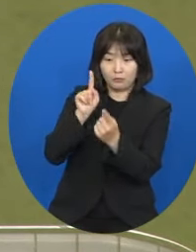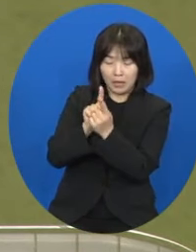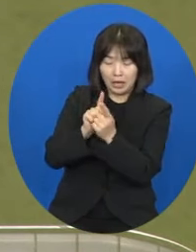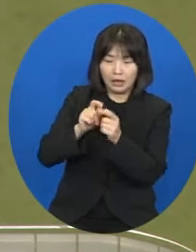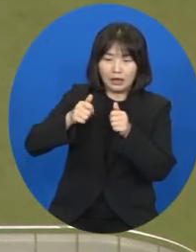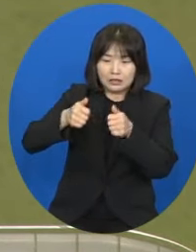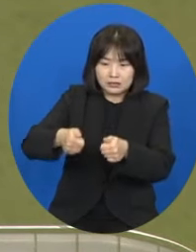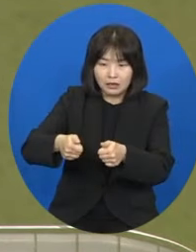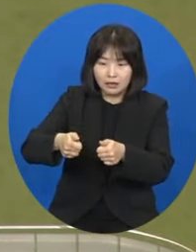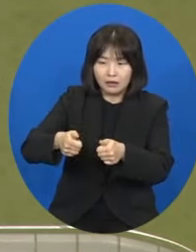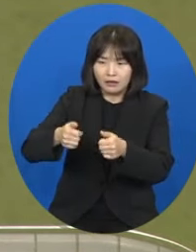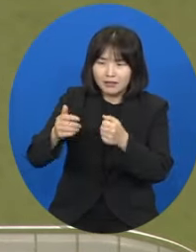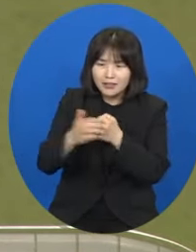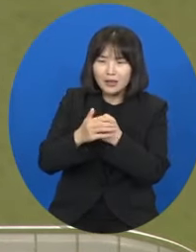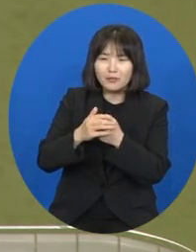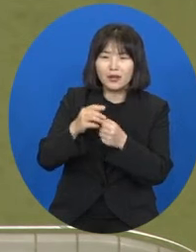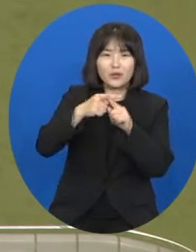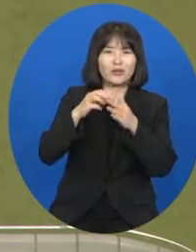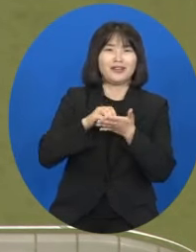하더랍니다. 그래서 등록하셨대요.